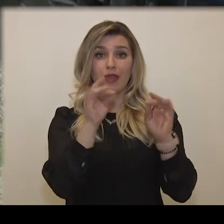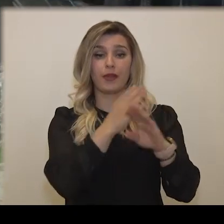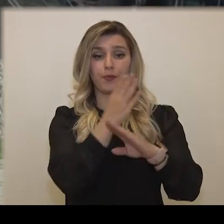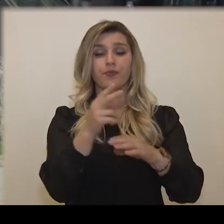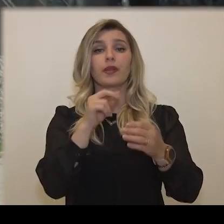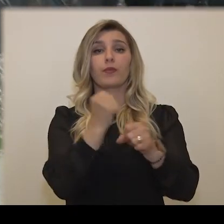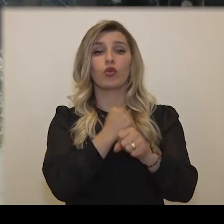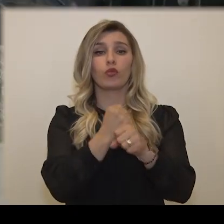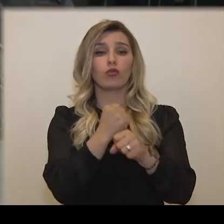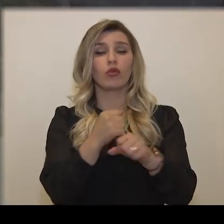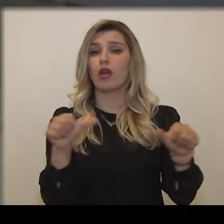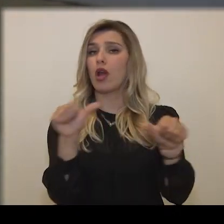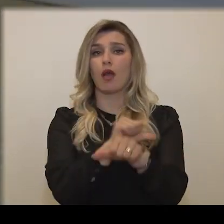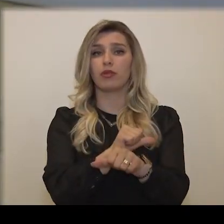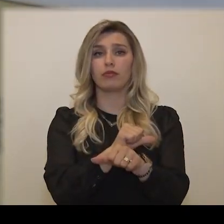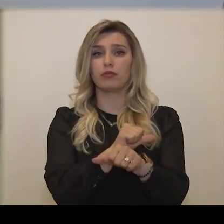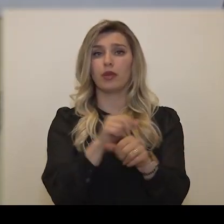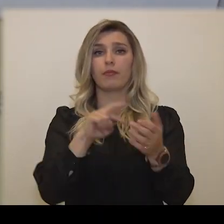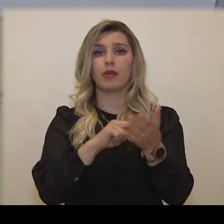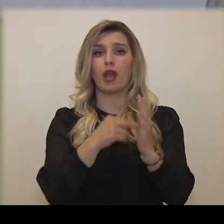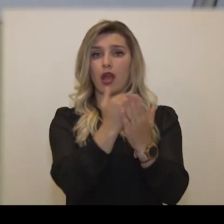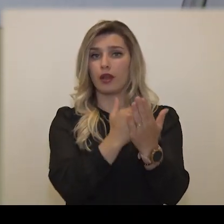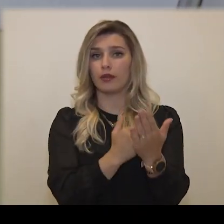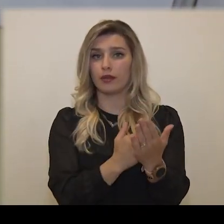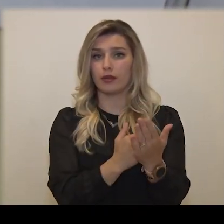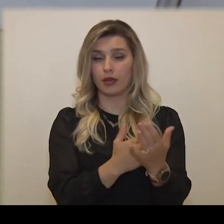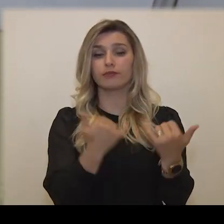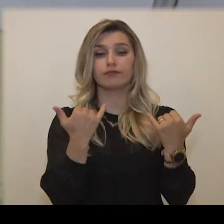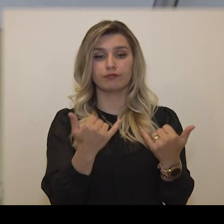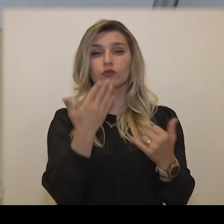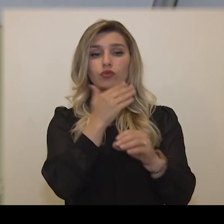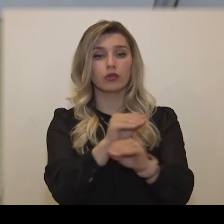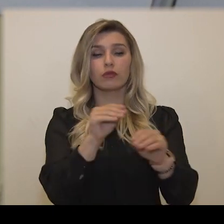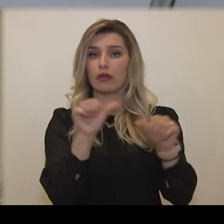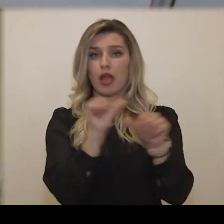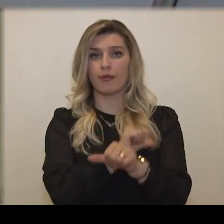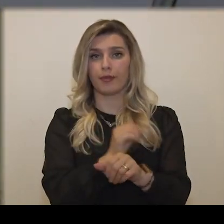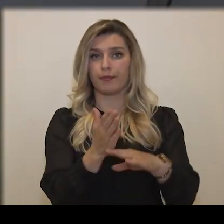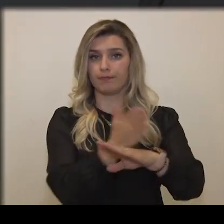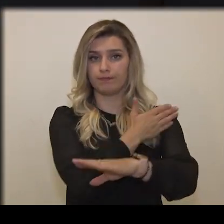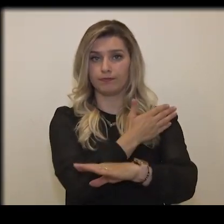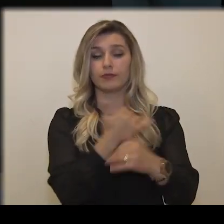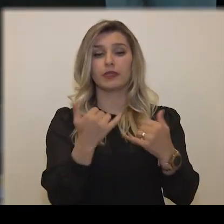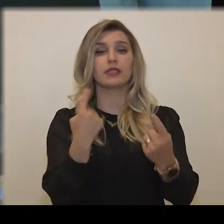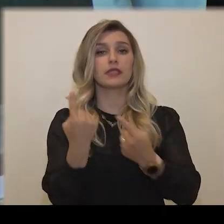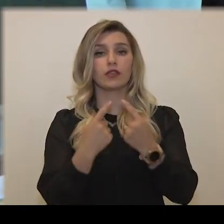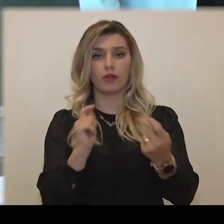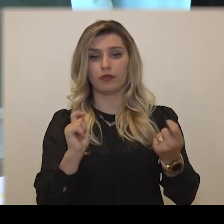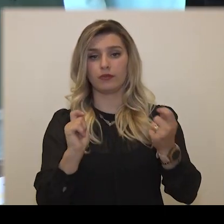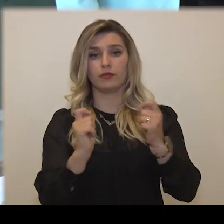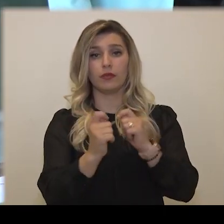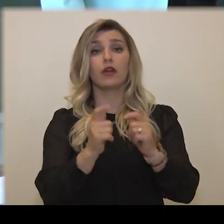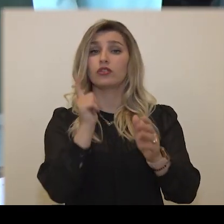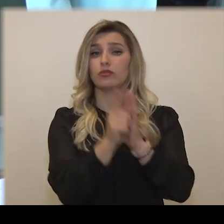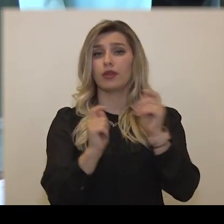me planin e gabuar të qasjes ndaj këtyre personave dhe mësimit të shkrim leximit. Por situata është largë për